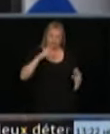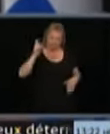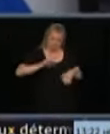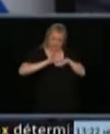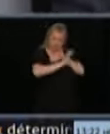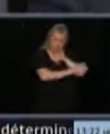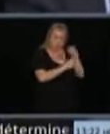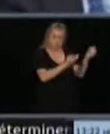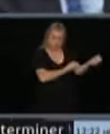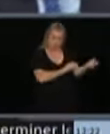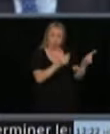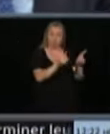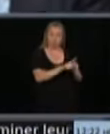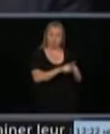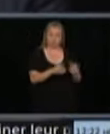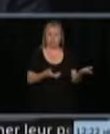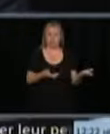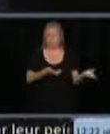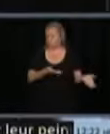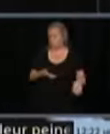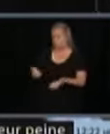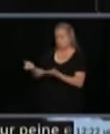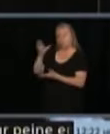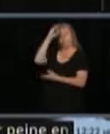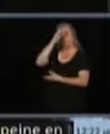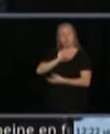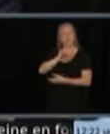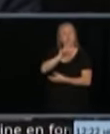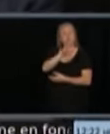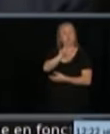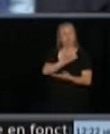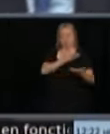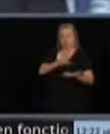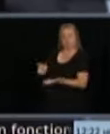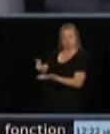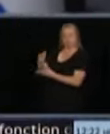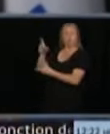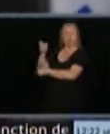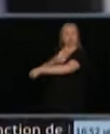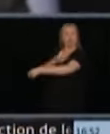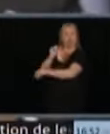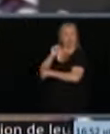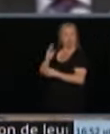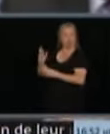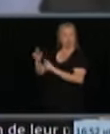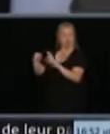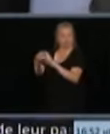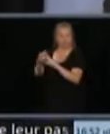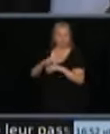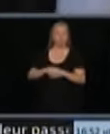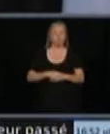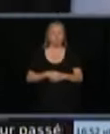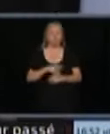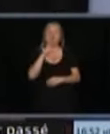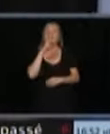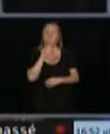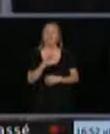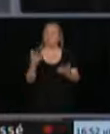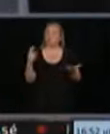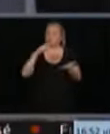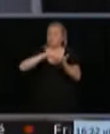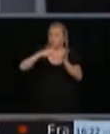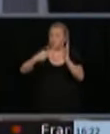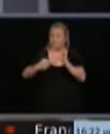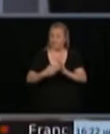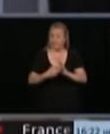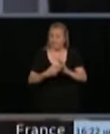Horacio? Peut-être que je compléterai. En fait, en principe, là, ça s'applique à toute personne qui est en contact direct avec des personnes vulnérables 15